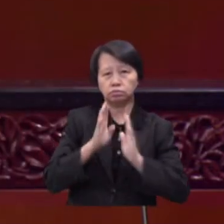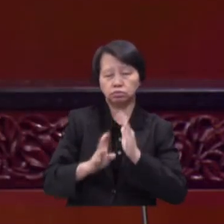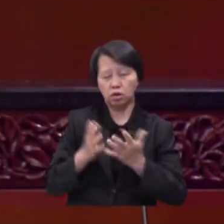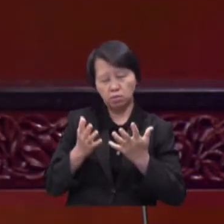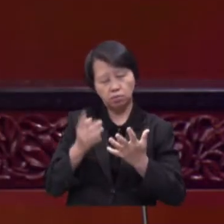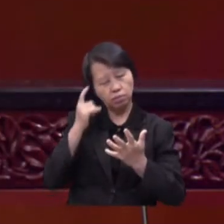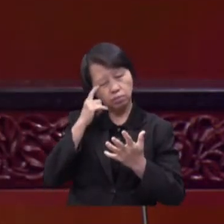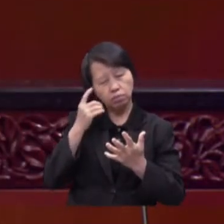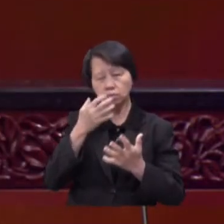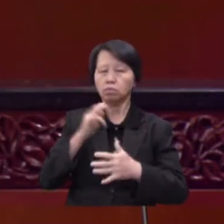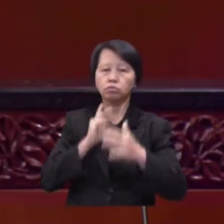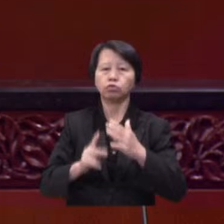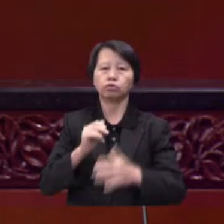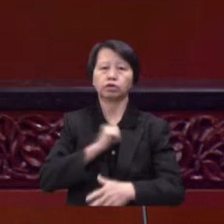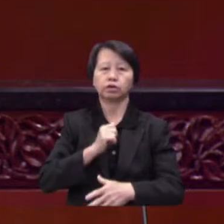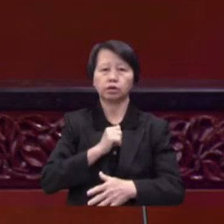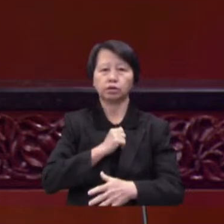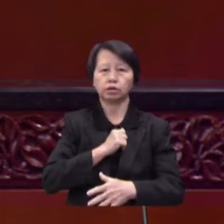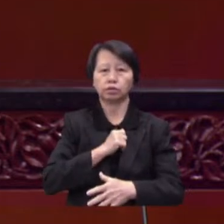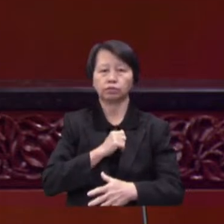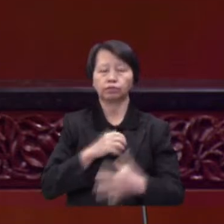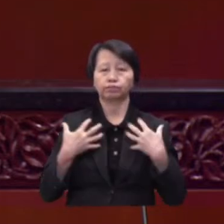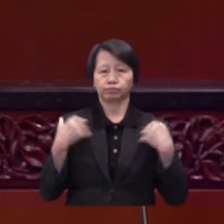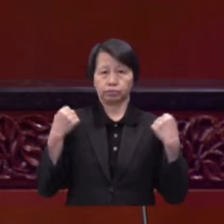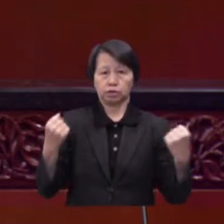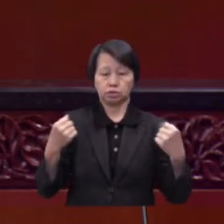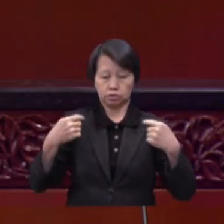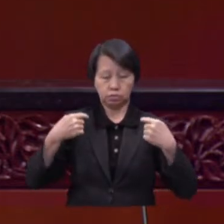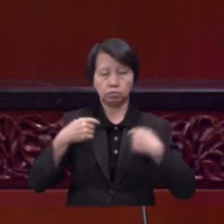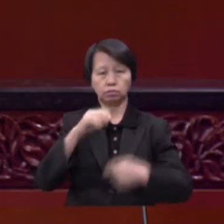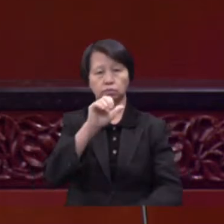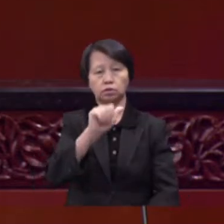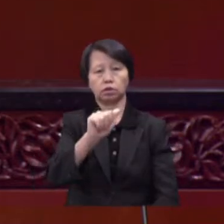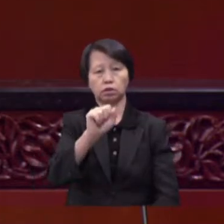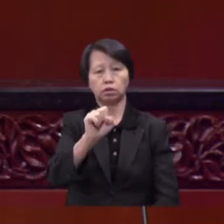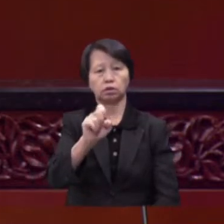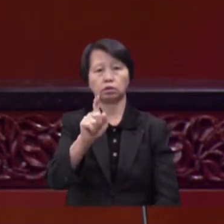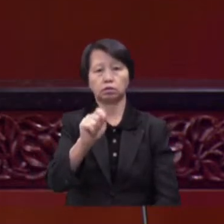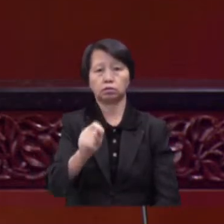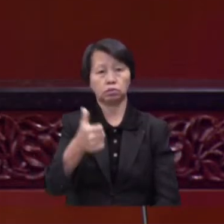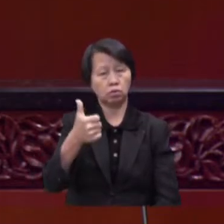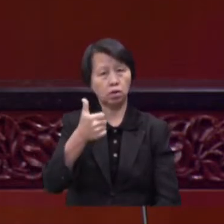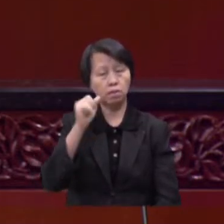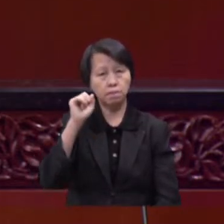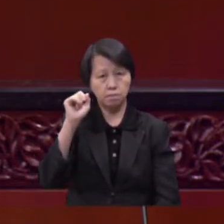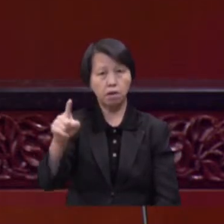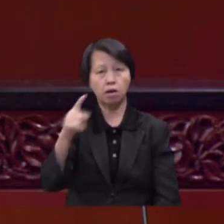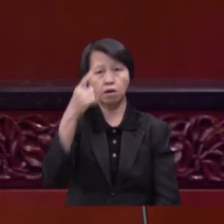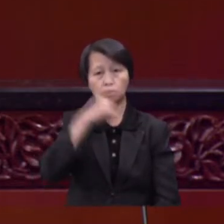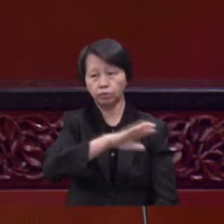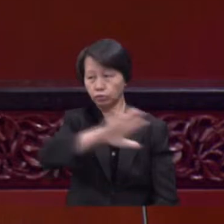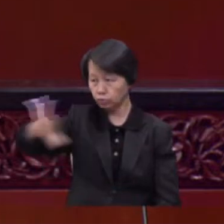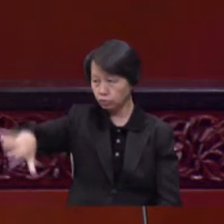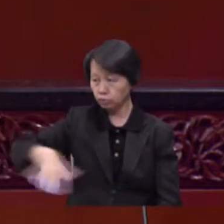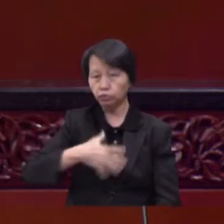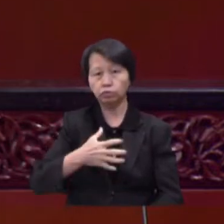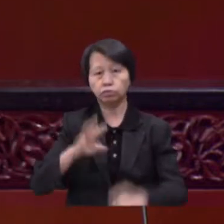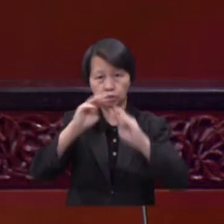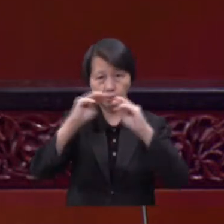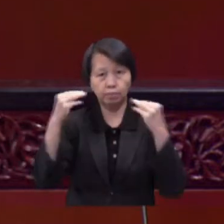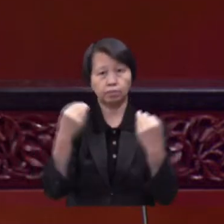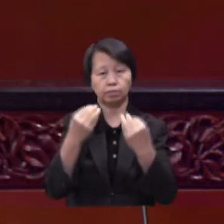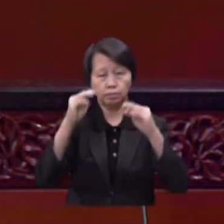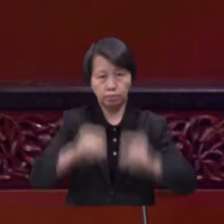bunuh diri kesehatan adalah aset yang tidak ternilai harganya kepada semua individu selain